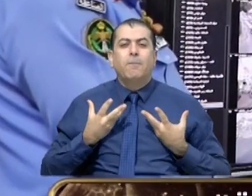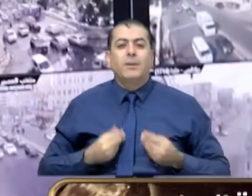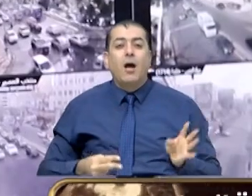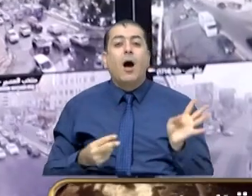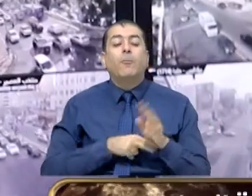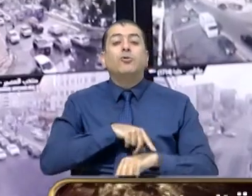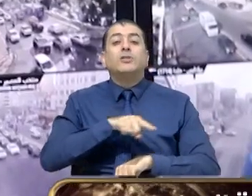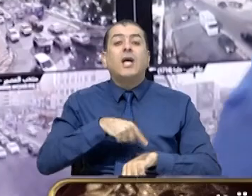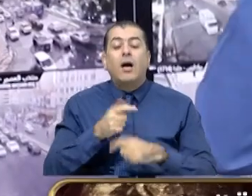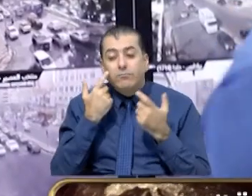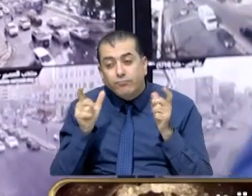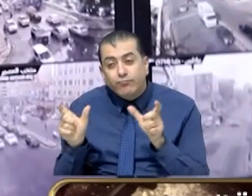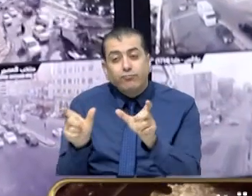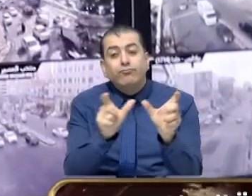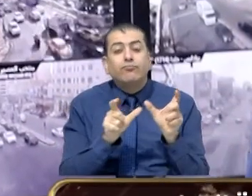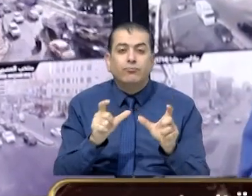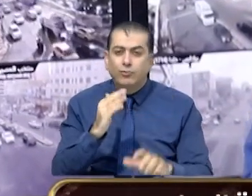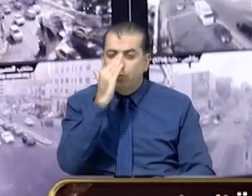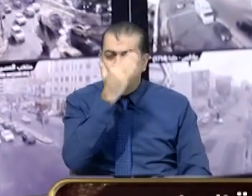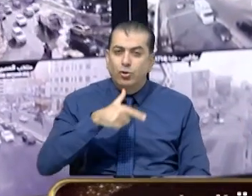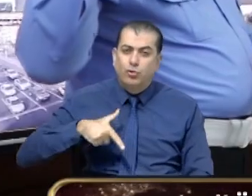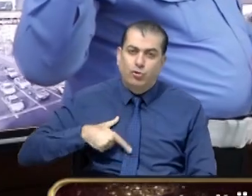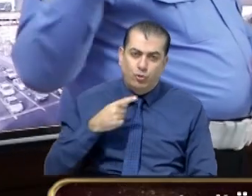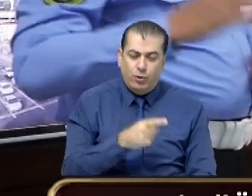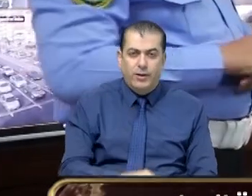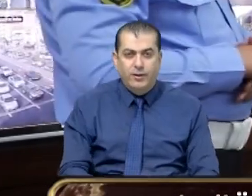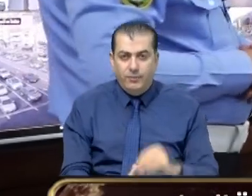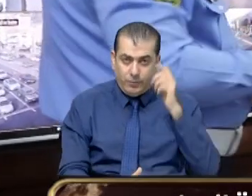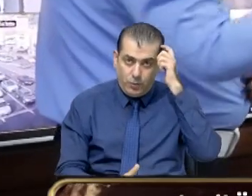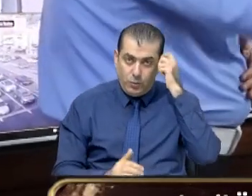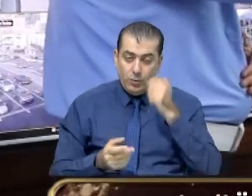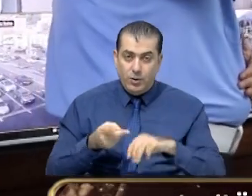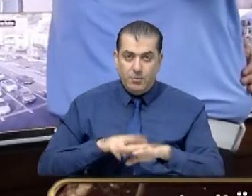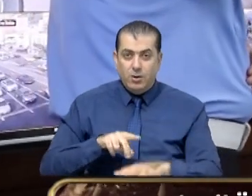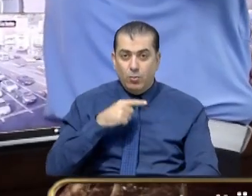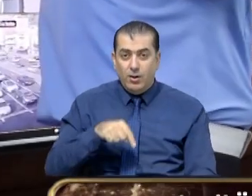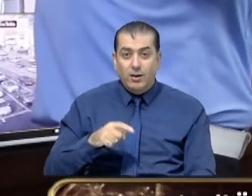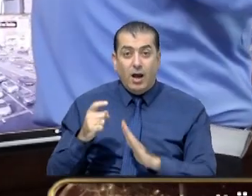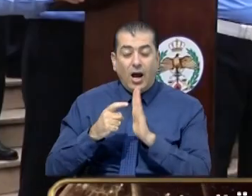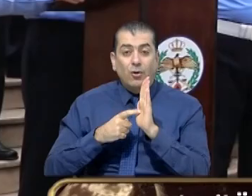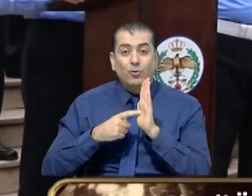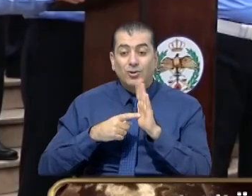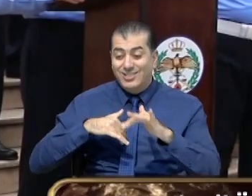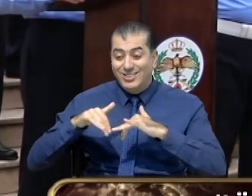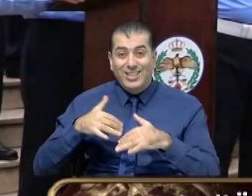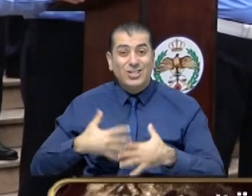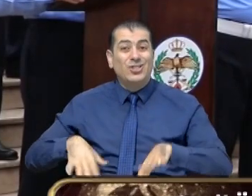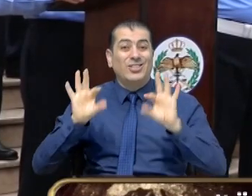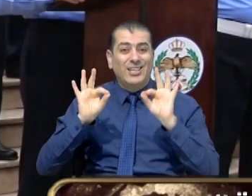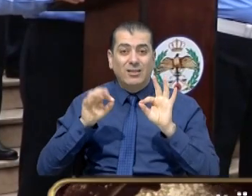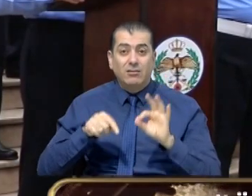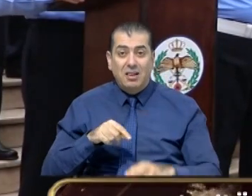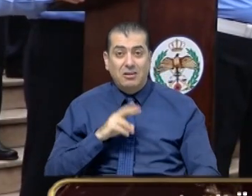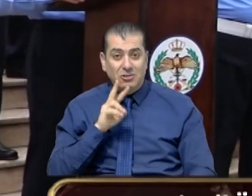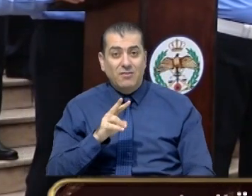لهم على مدار الساعه وفي مختلف الظروف والاوقات واضاف اننا بدانا نلمس ومذ سريان